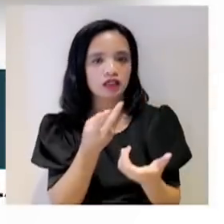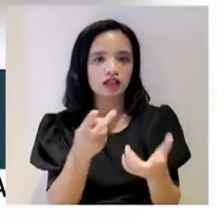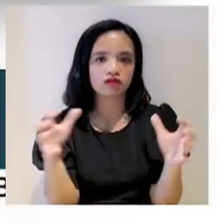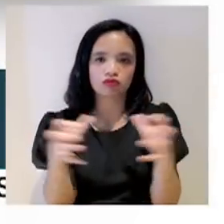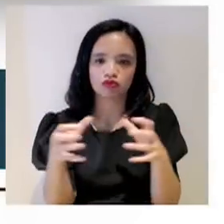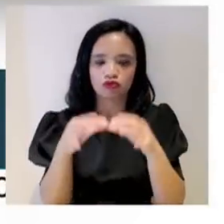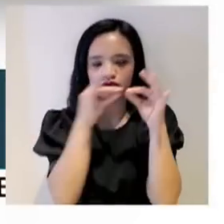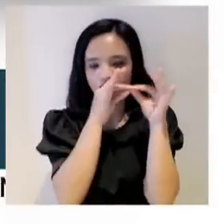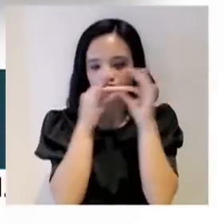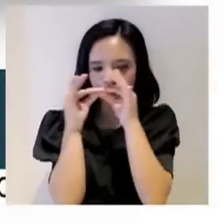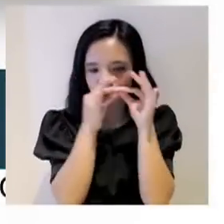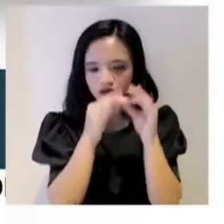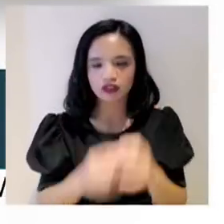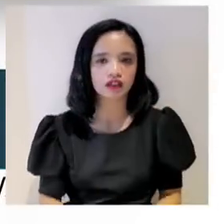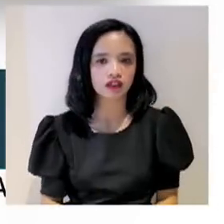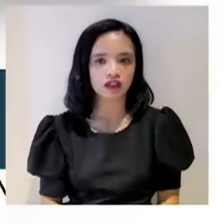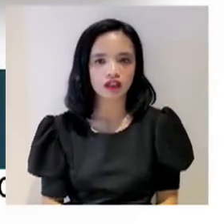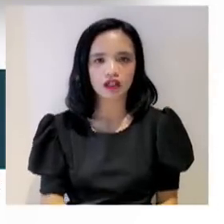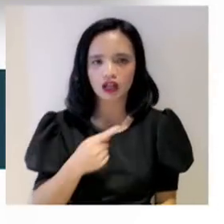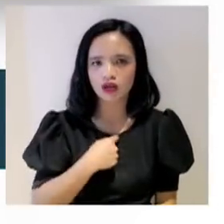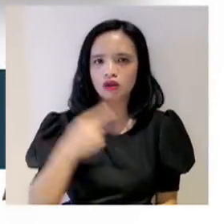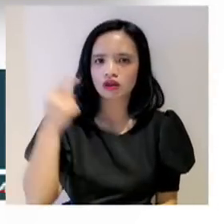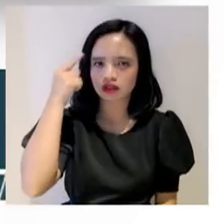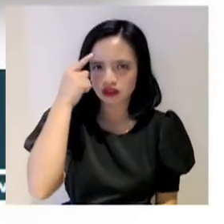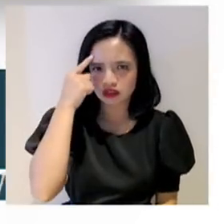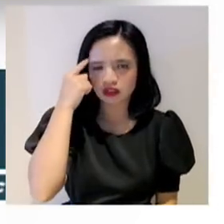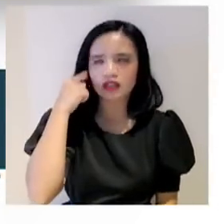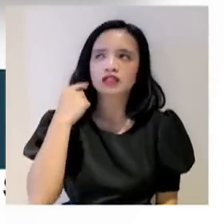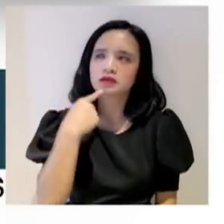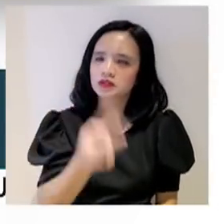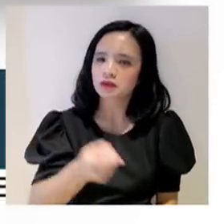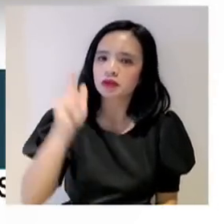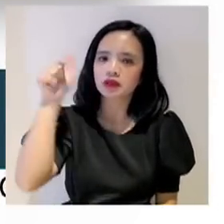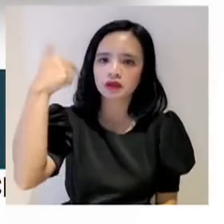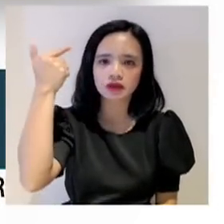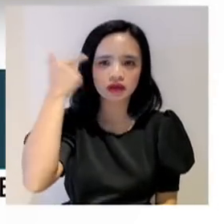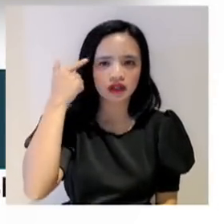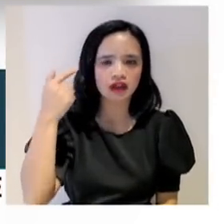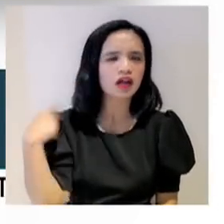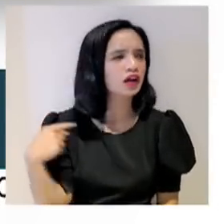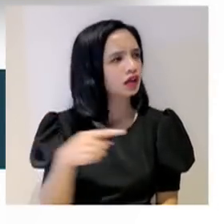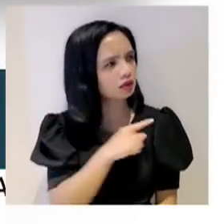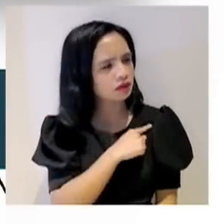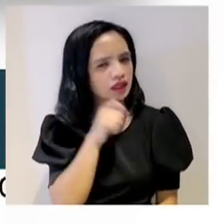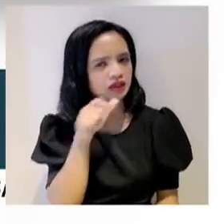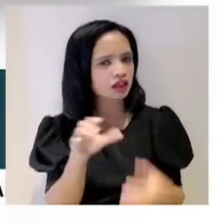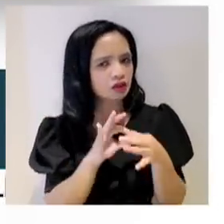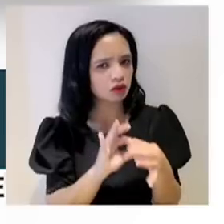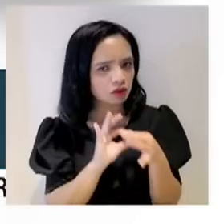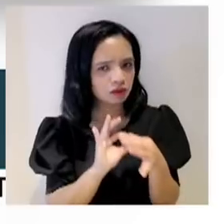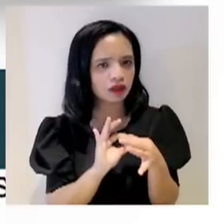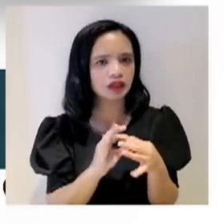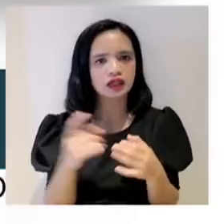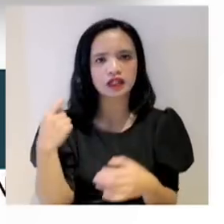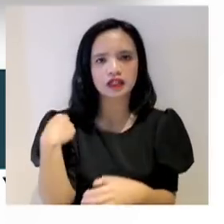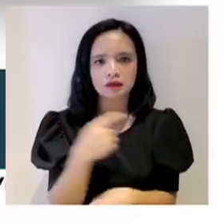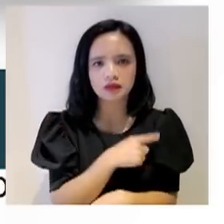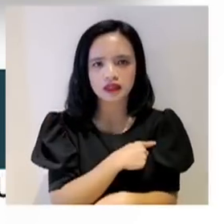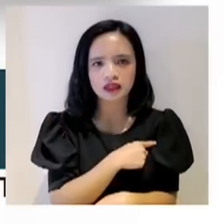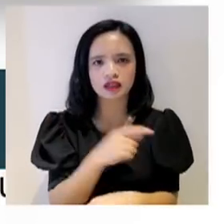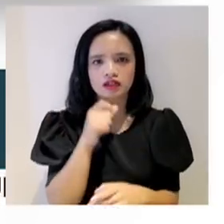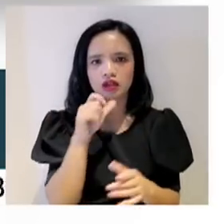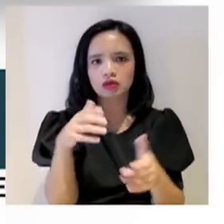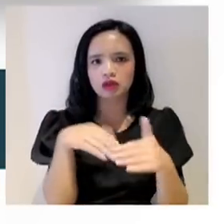Nagtaka ako dyan sa mga sinasabi palagi ng gobyerno na hindi kami magko-cooperate, hindi papasokin dito ang